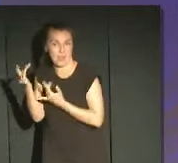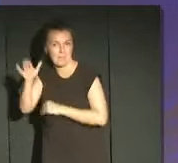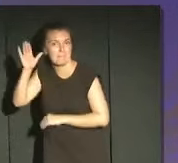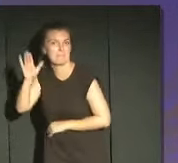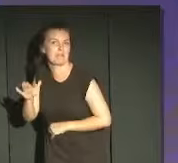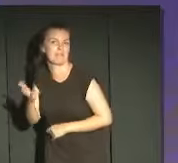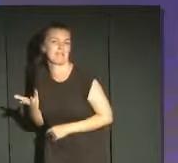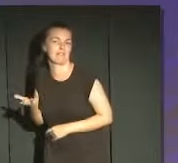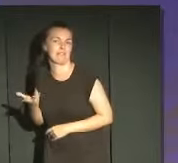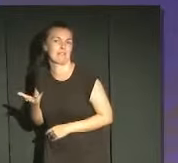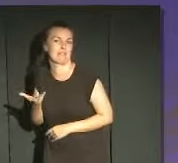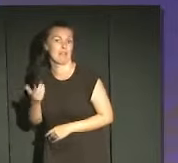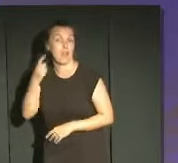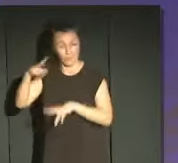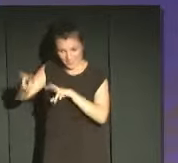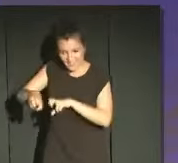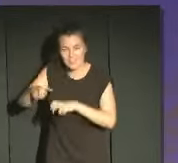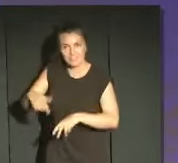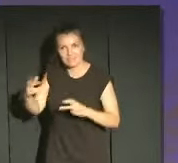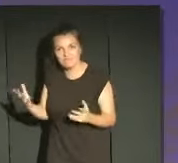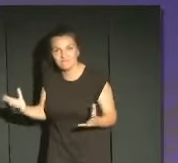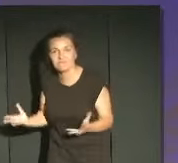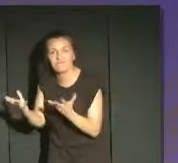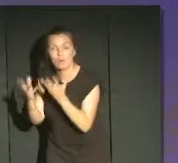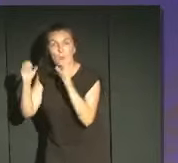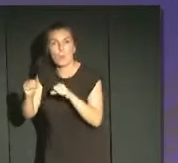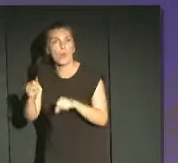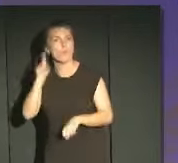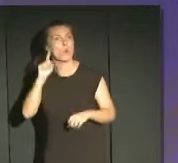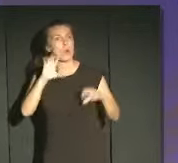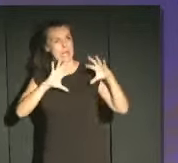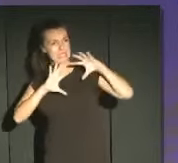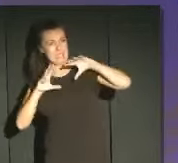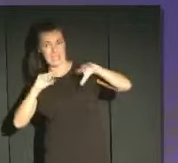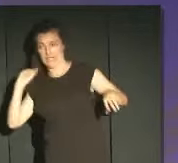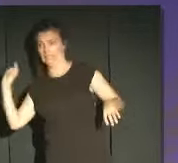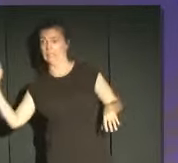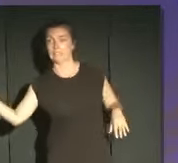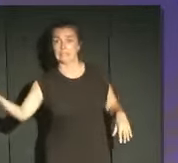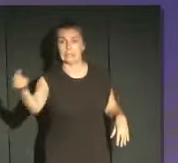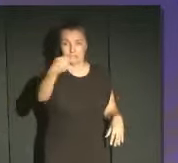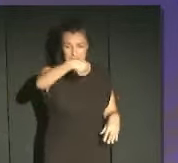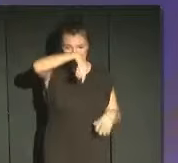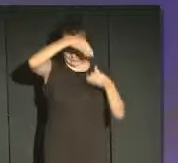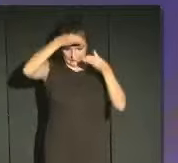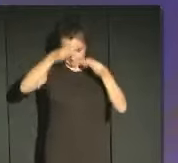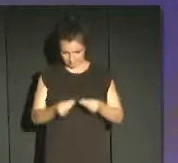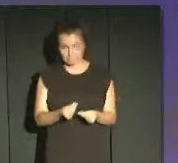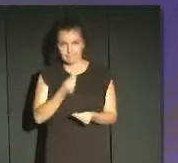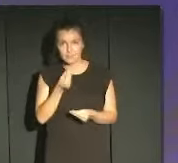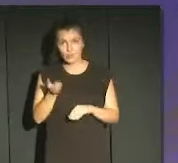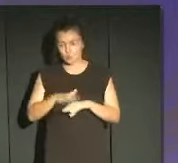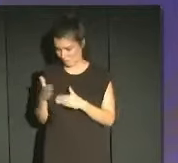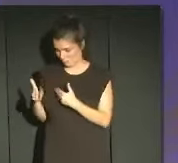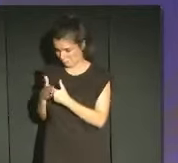agriculteurs c'est bon pour la planète pourquoi faire venir de l'autre bout du monde ce qu'on produit déjà ici en très bonne